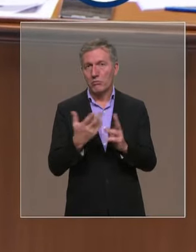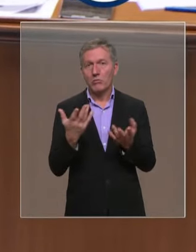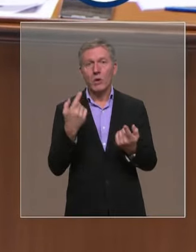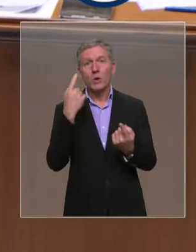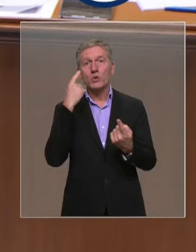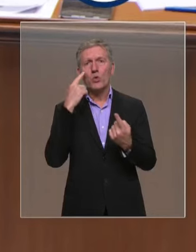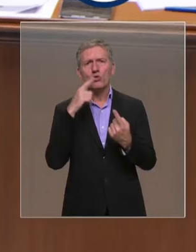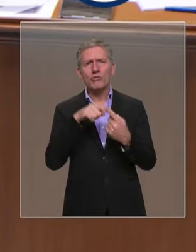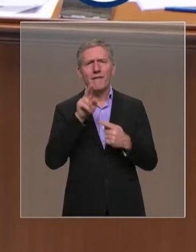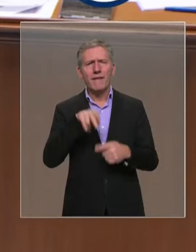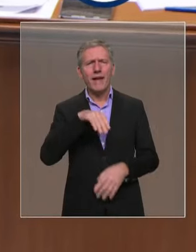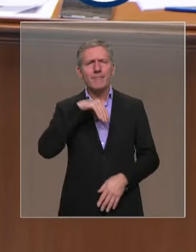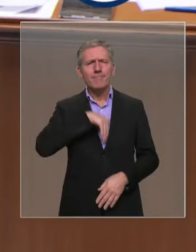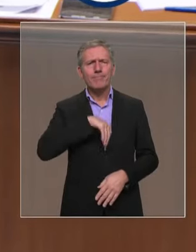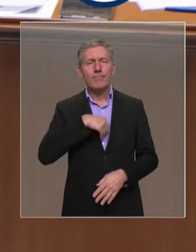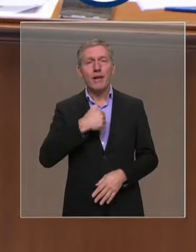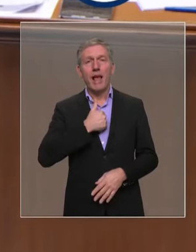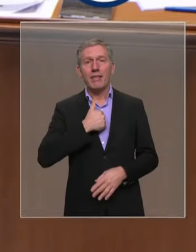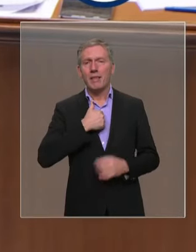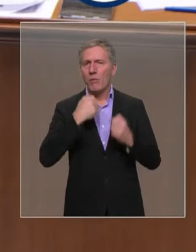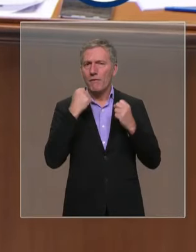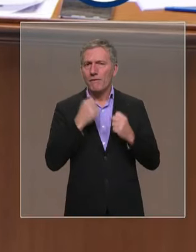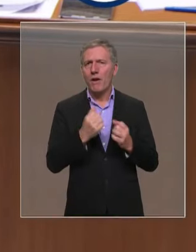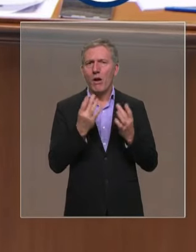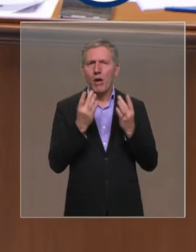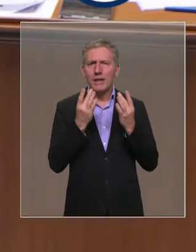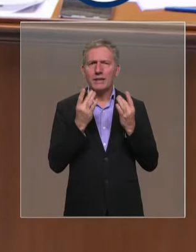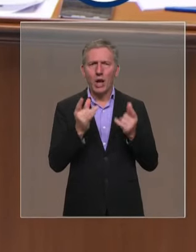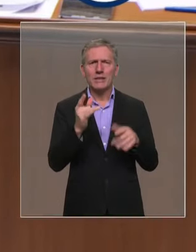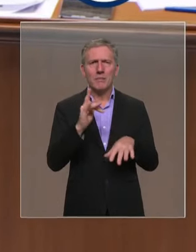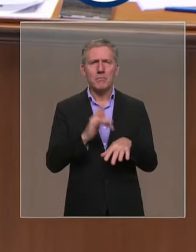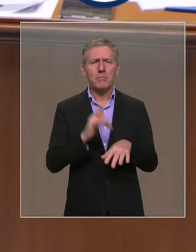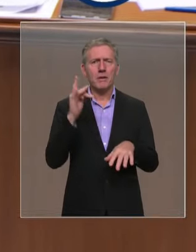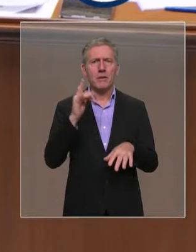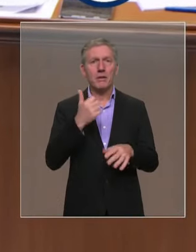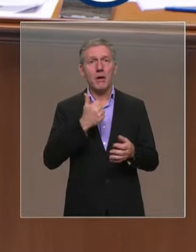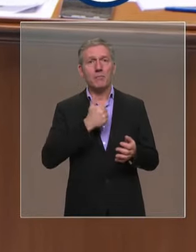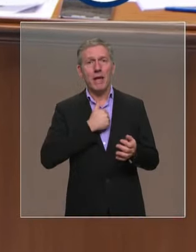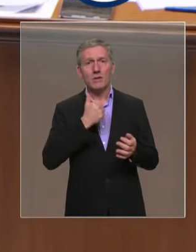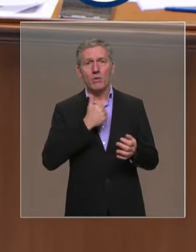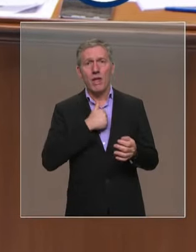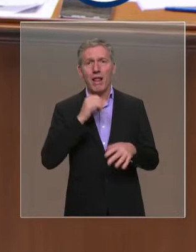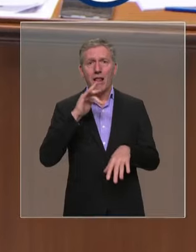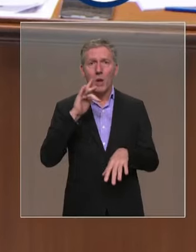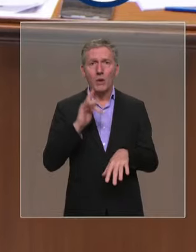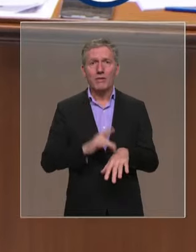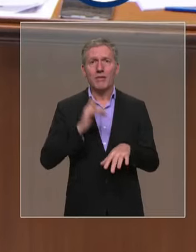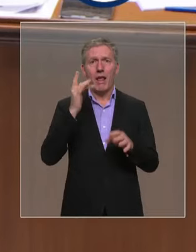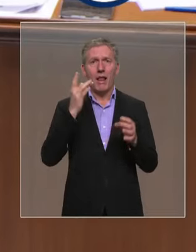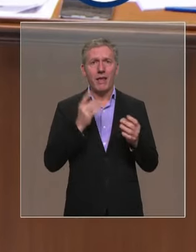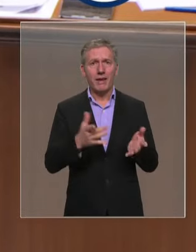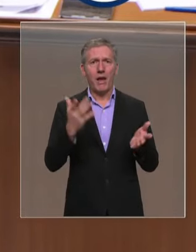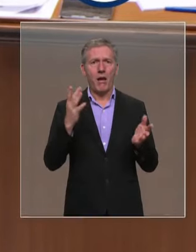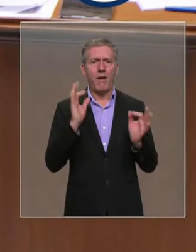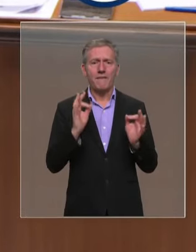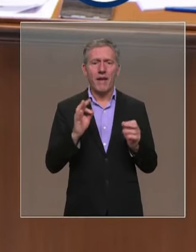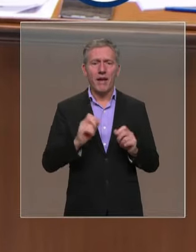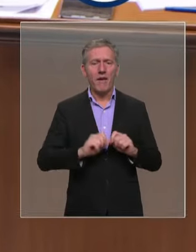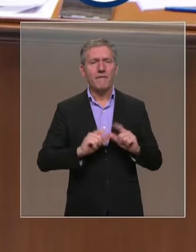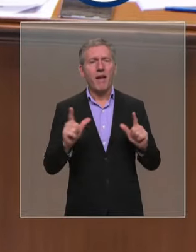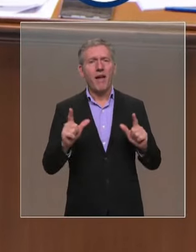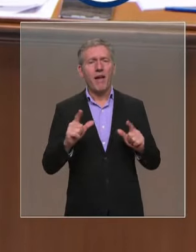sujet plus intime, plus sensible, plus personnel et plus délicat que celui de la fin de